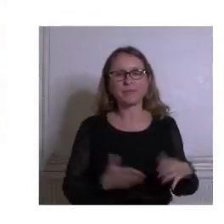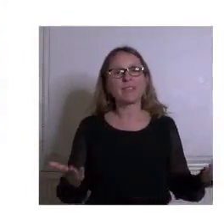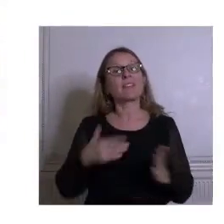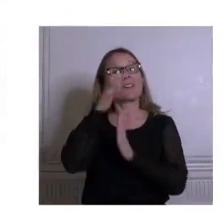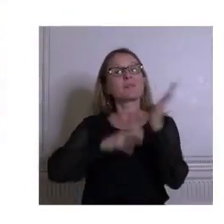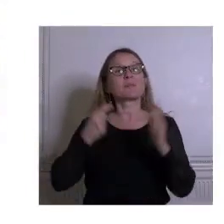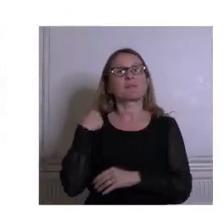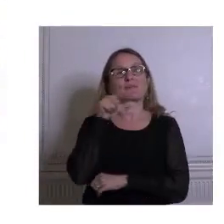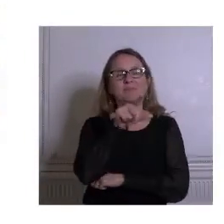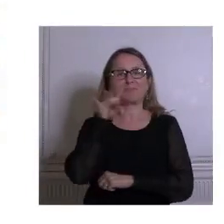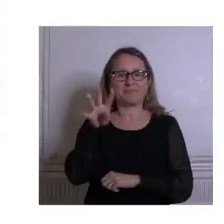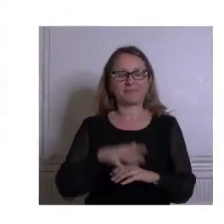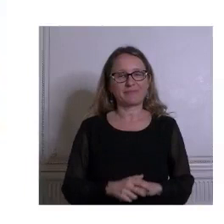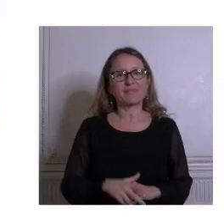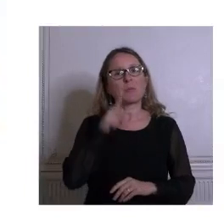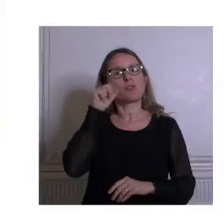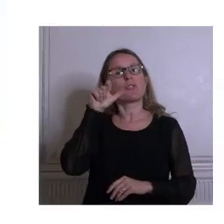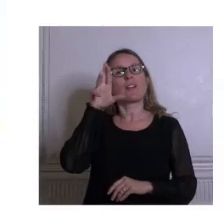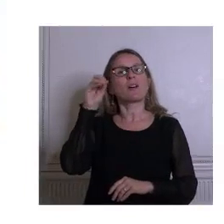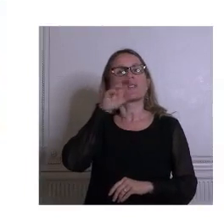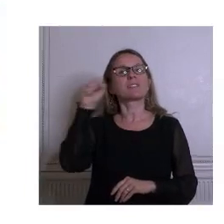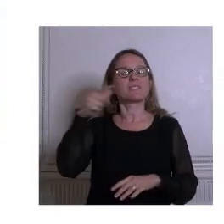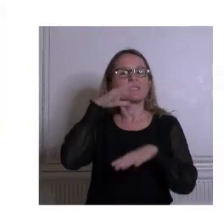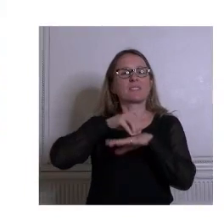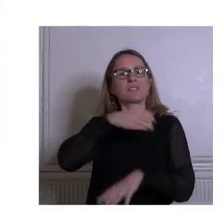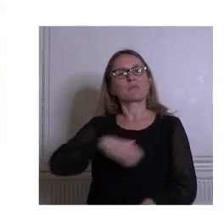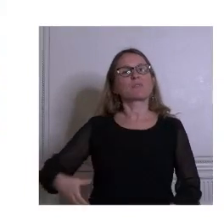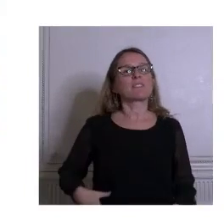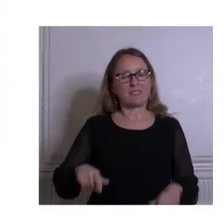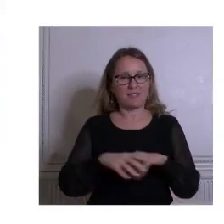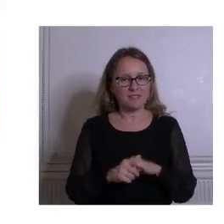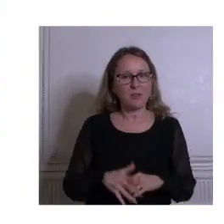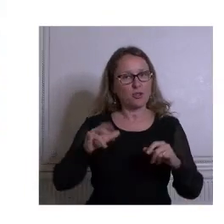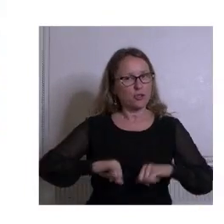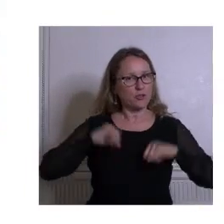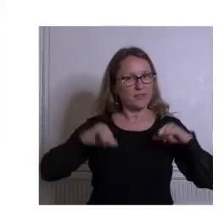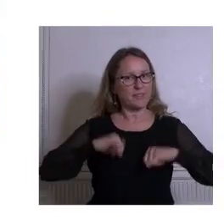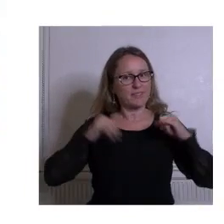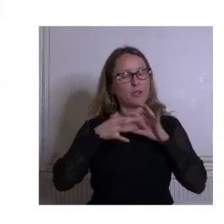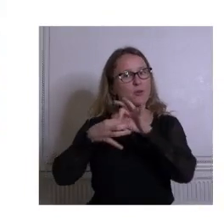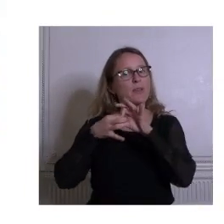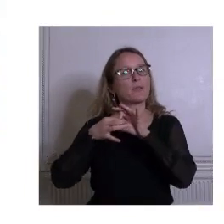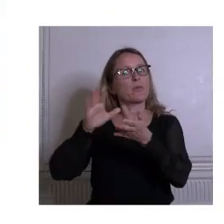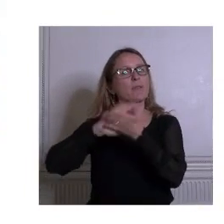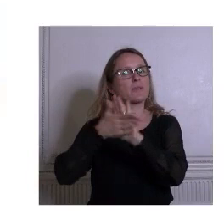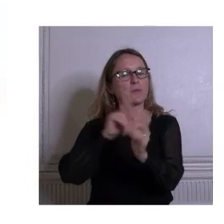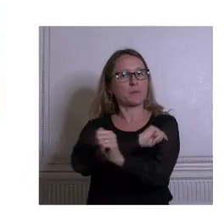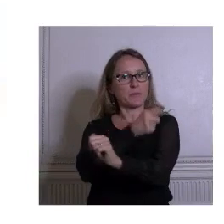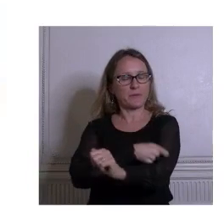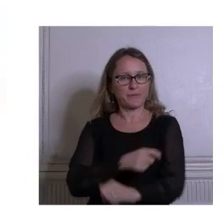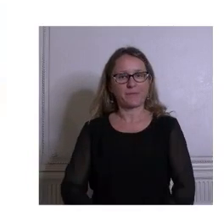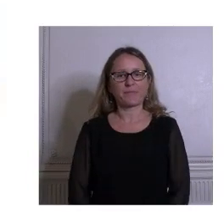directeur en charge des bâtiments. Donc, c'est peut-être qu'on puisse avoir... Il est là, en plus, mais je ne cite pas son nom. Peut-être